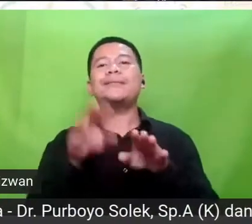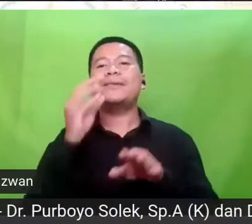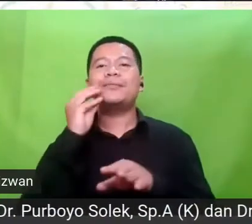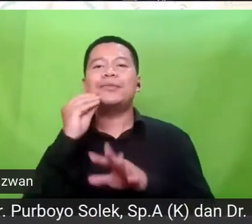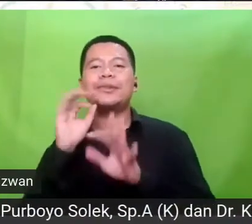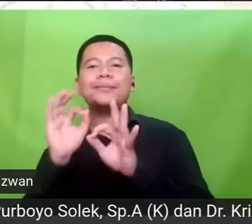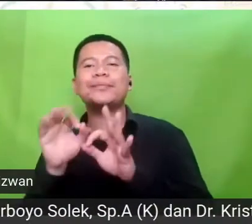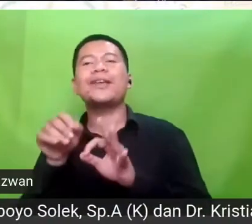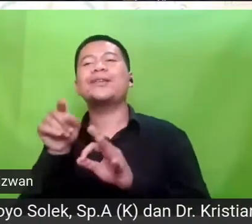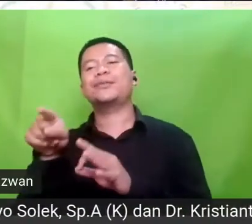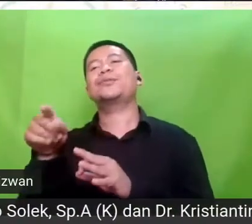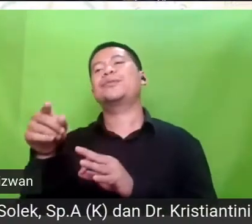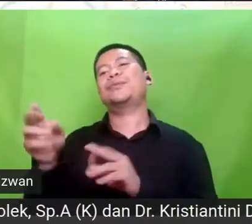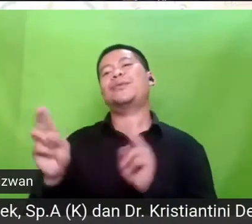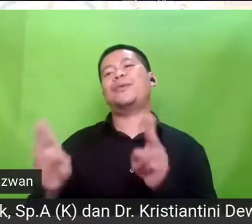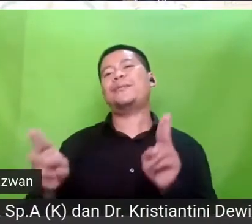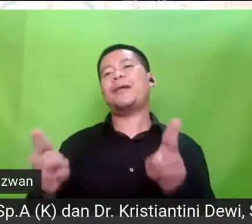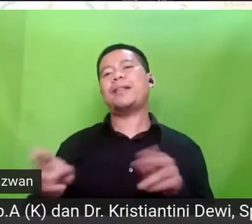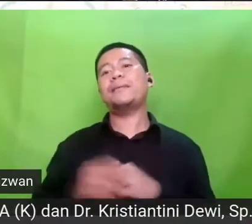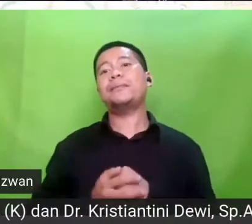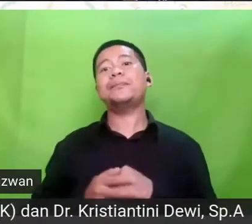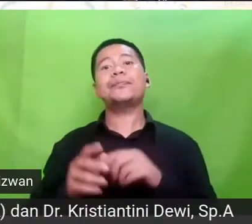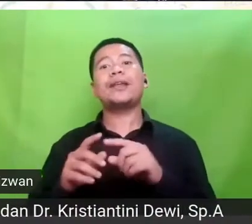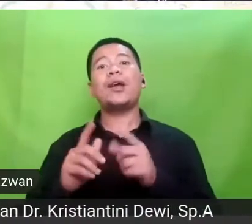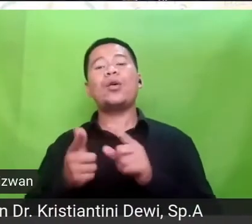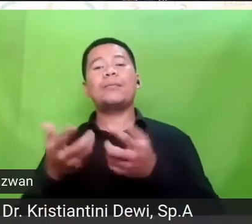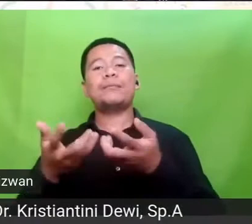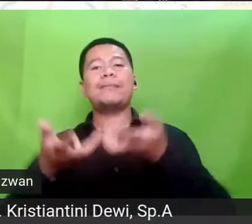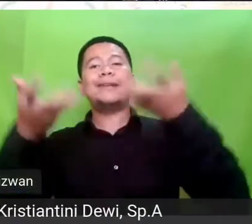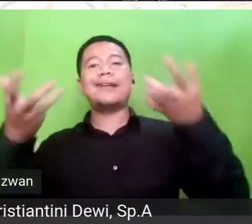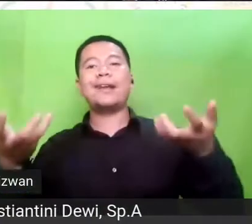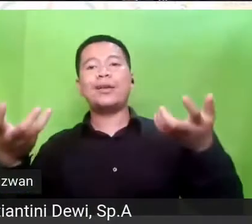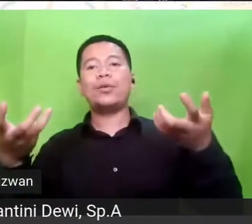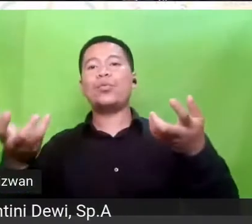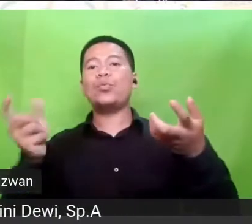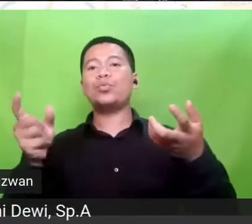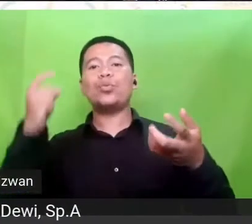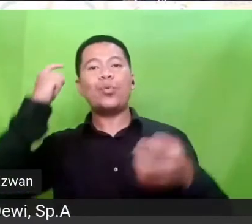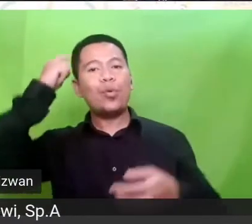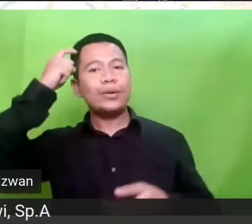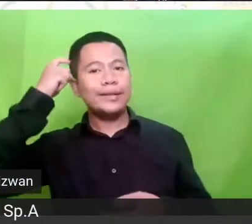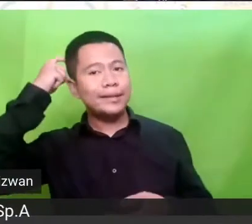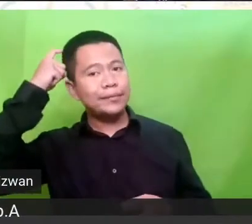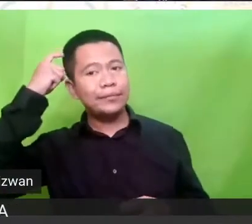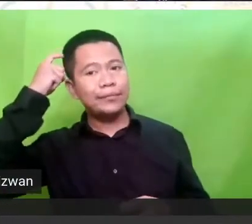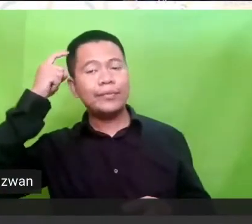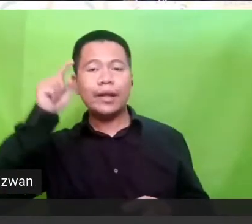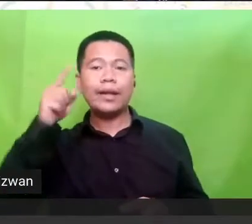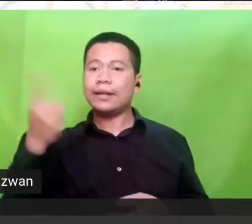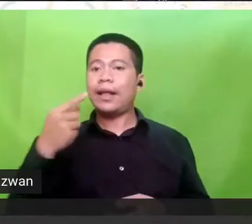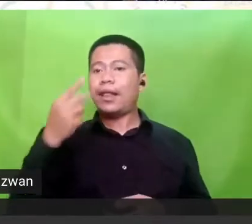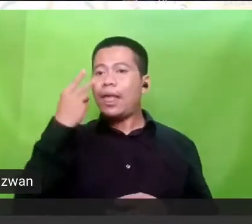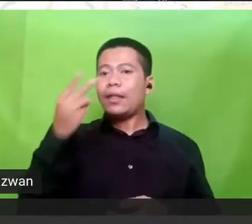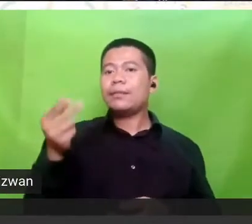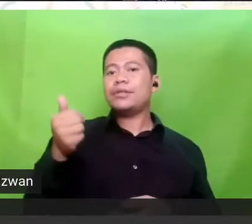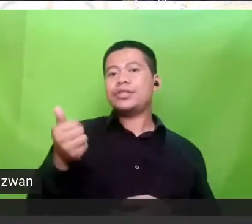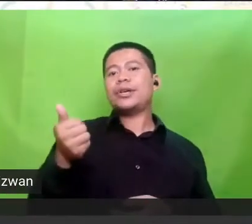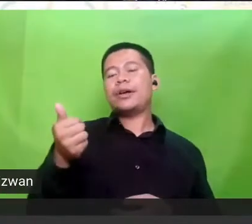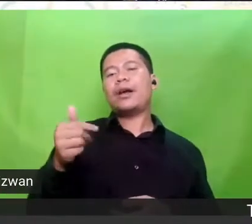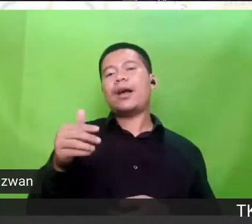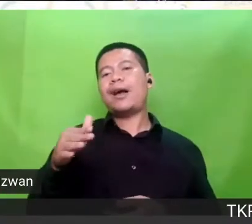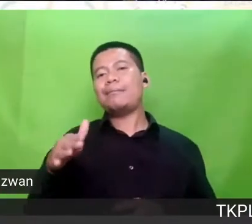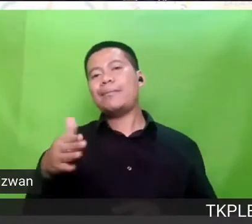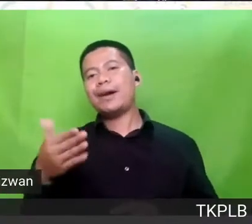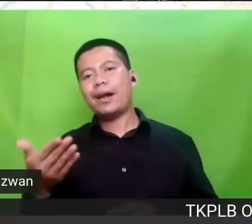ya. Jadi kalau nanti kita bandingkan untuk yang kognitifnya, bisa kita lihat apakah kemudian memang